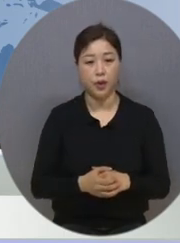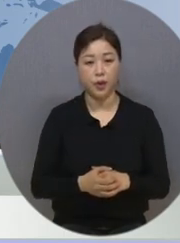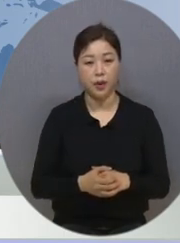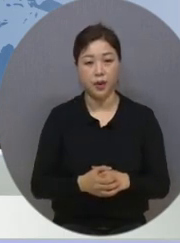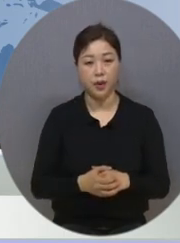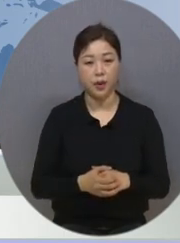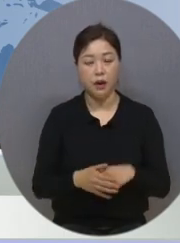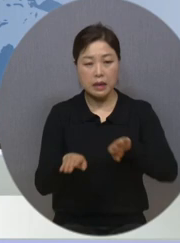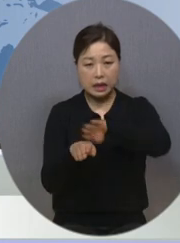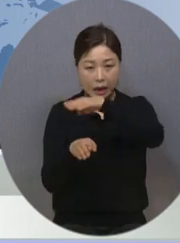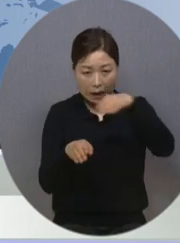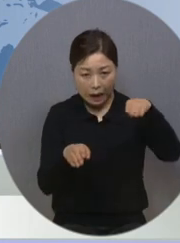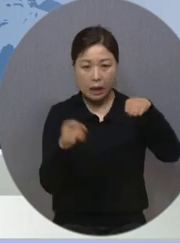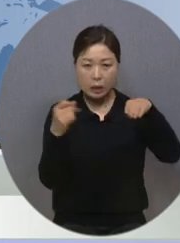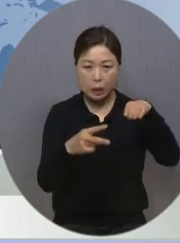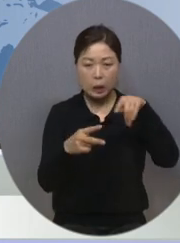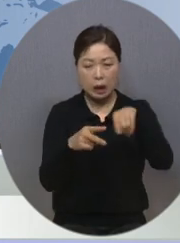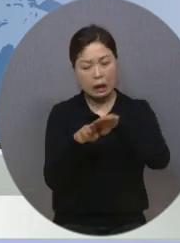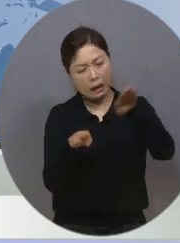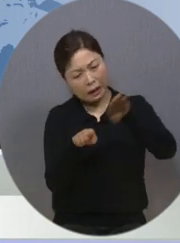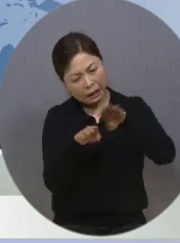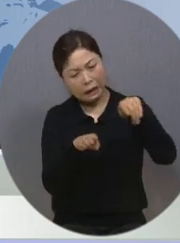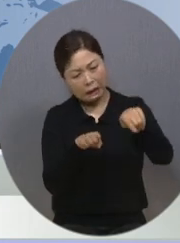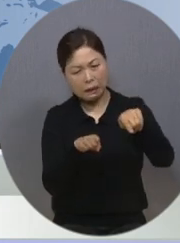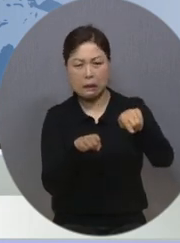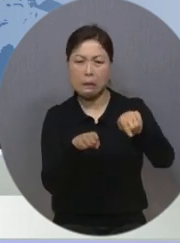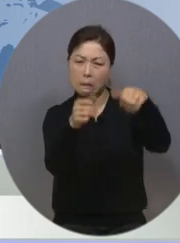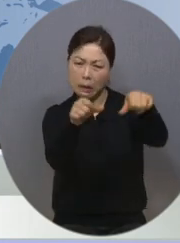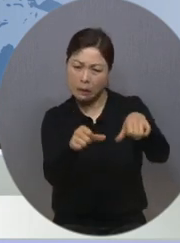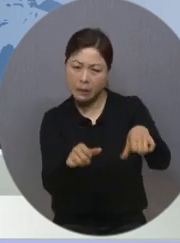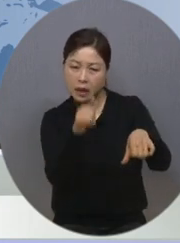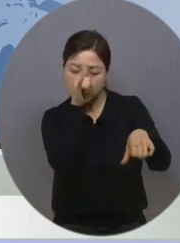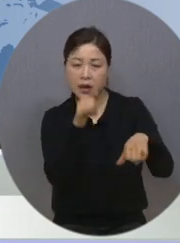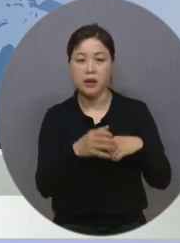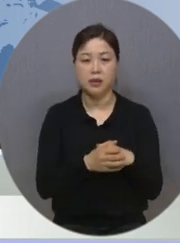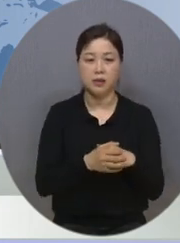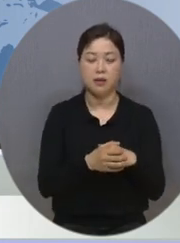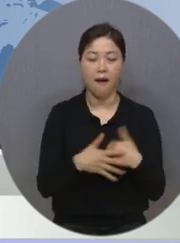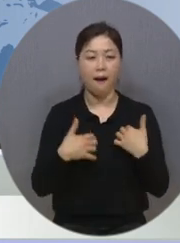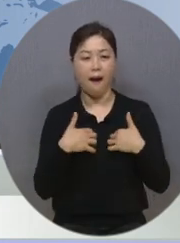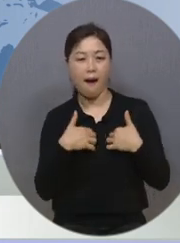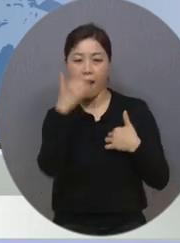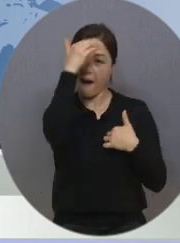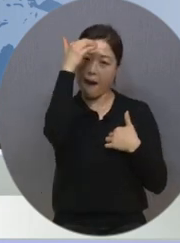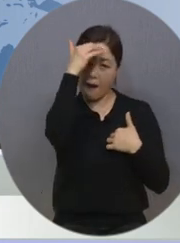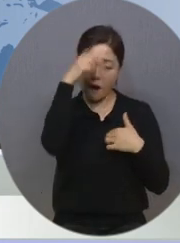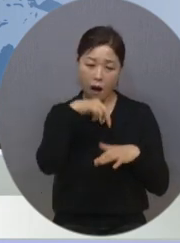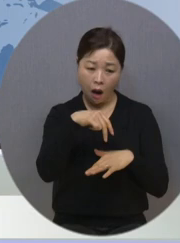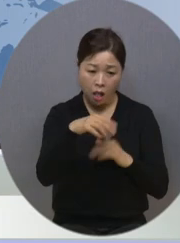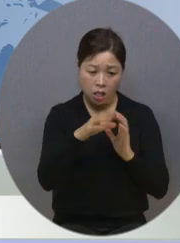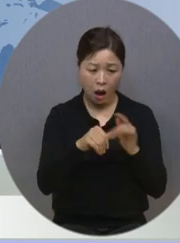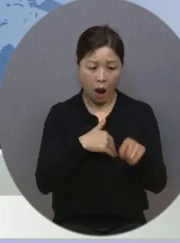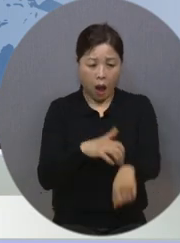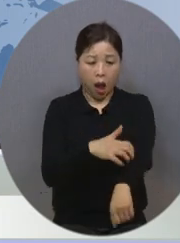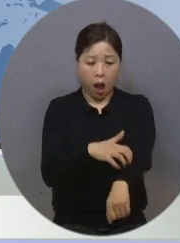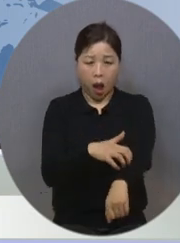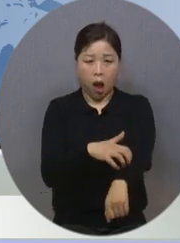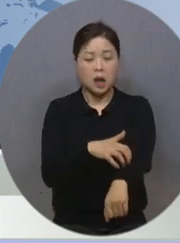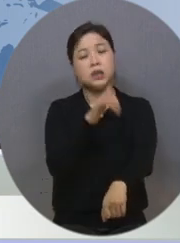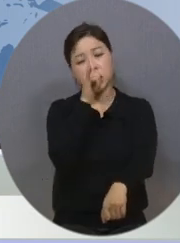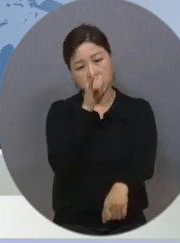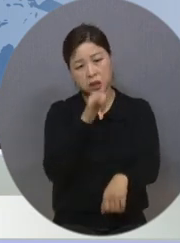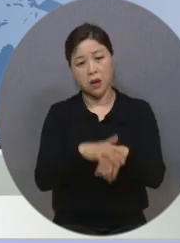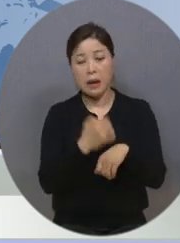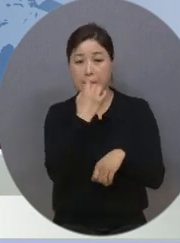작은 턱과 손상된 경사로입니다. 여유를 찾아 떠나는 나들이길에서 만나는 긴장되고 불편한 시간,